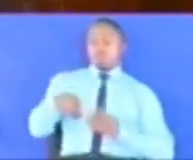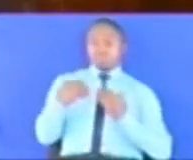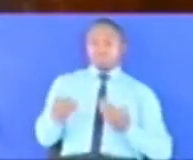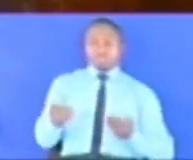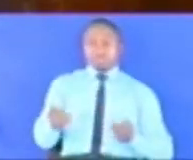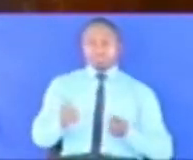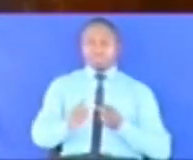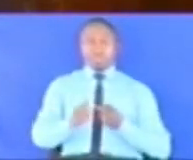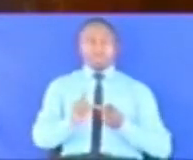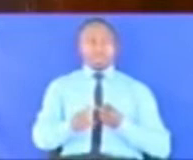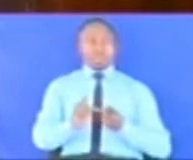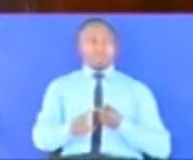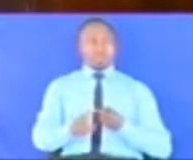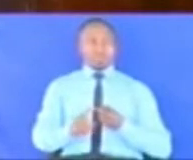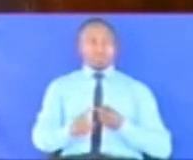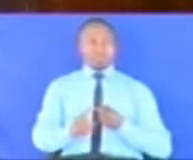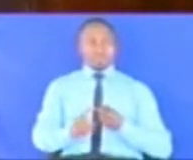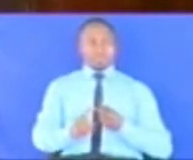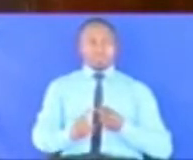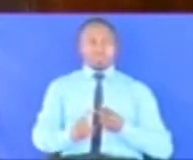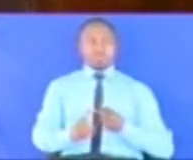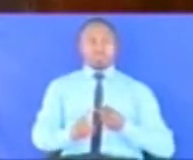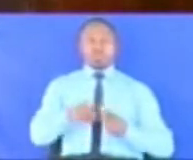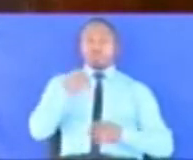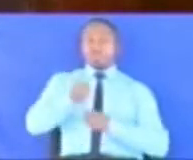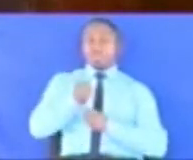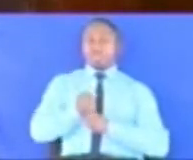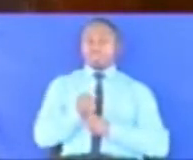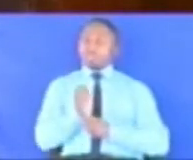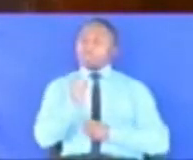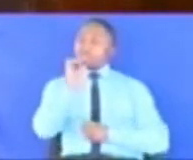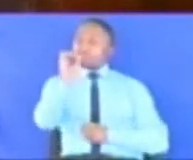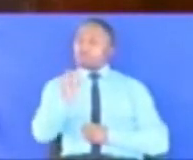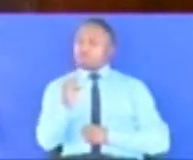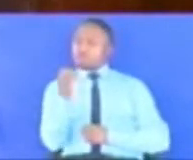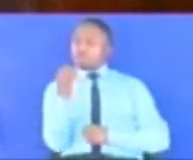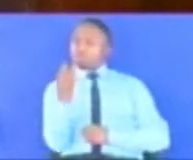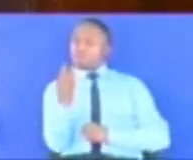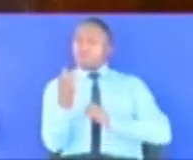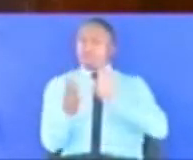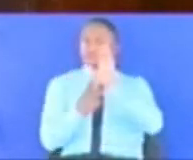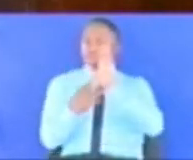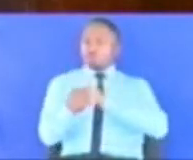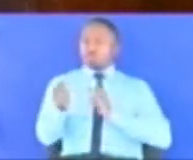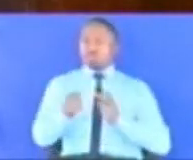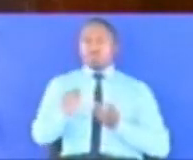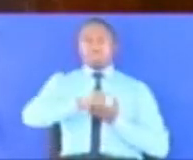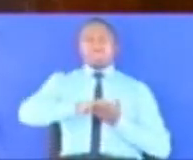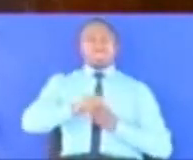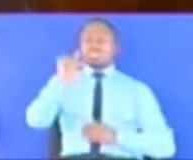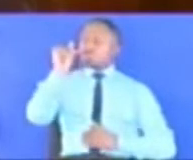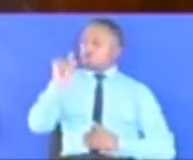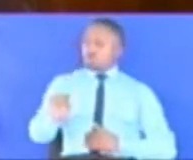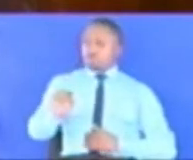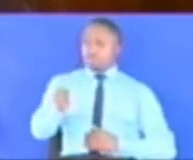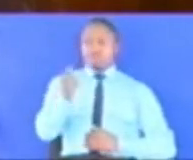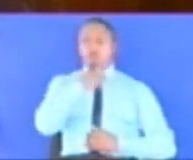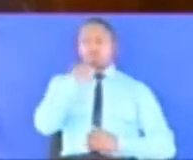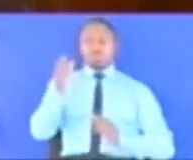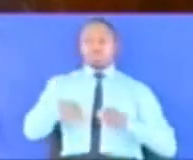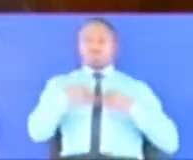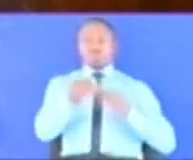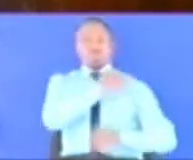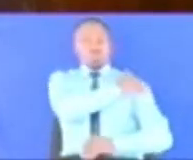sasa. Watumishi wa sekta hii ya afya ni 48% tu, ambayo kimsingi ni ndogo, hawatoshi kutoa